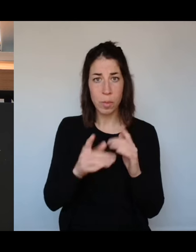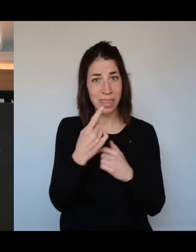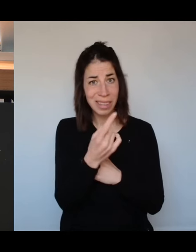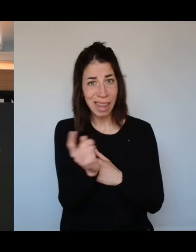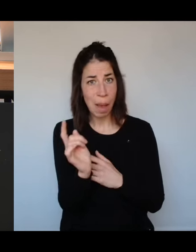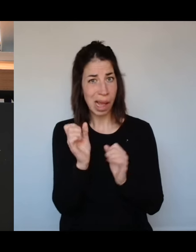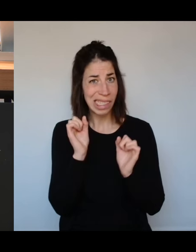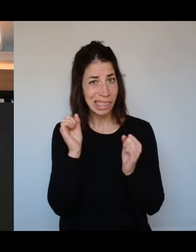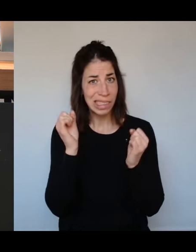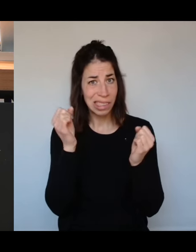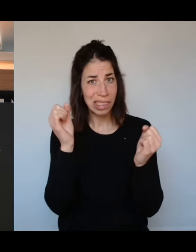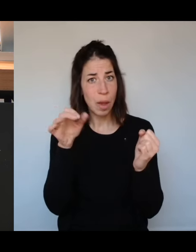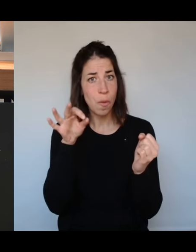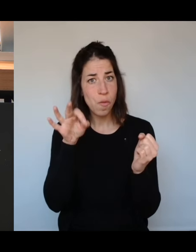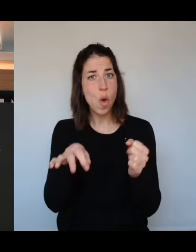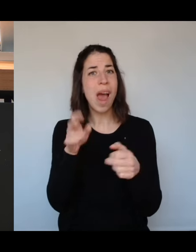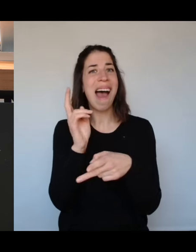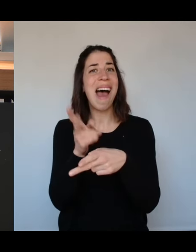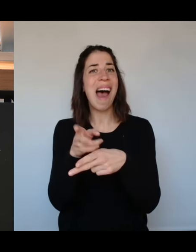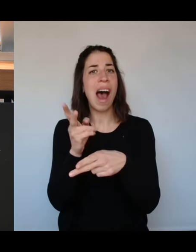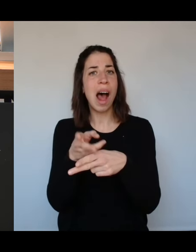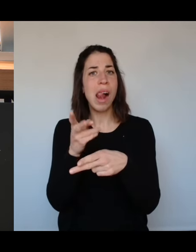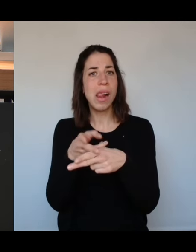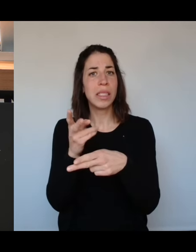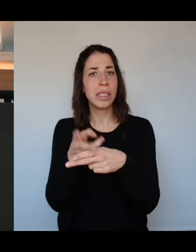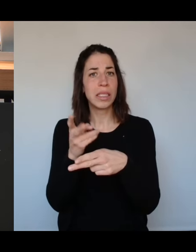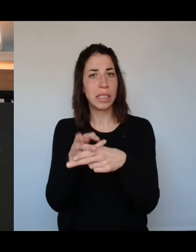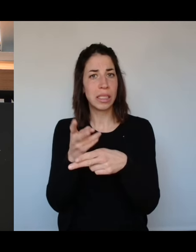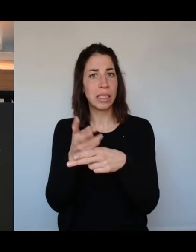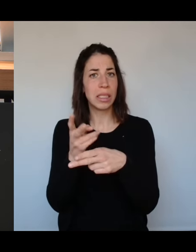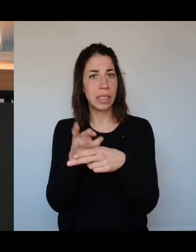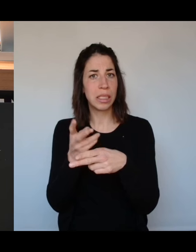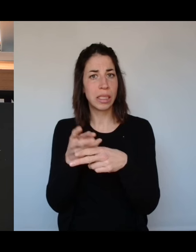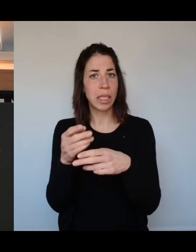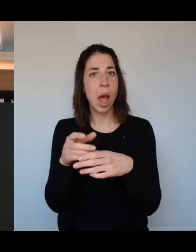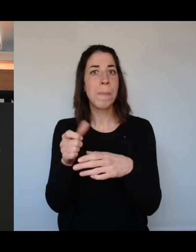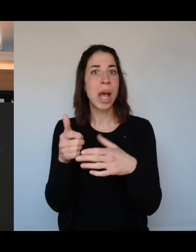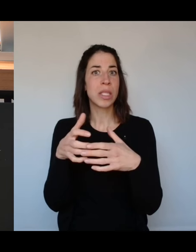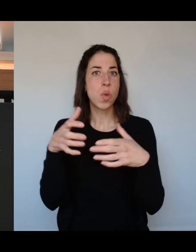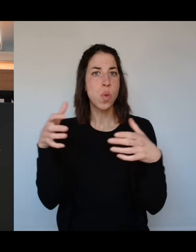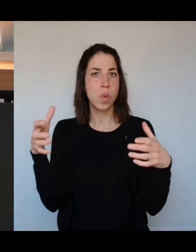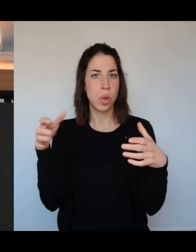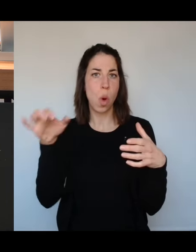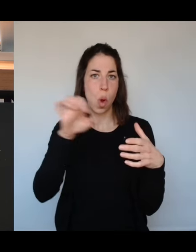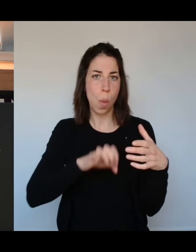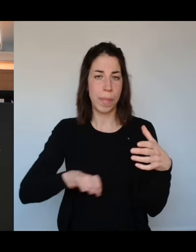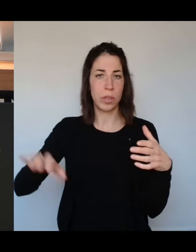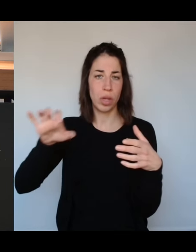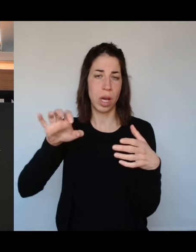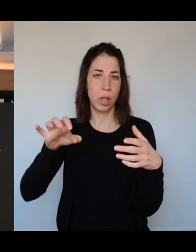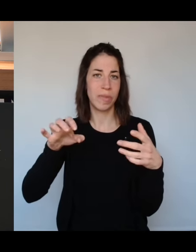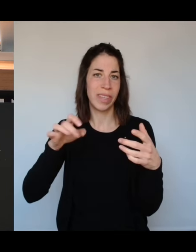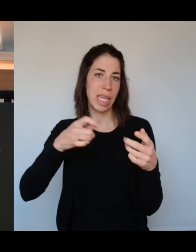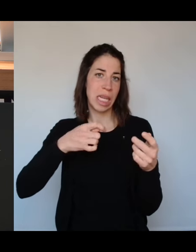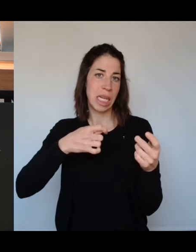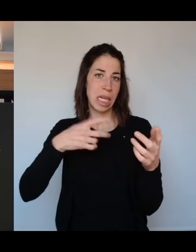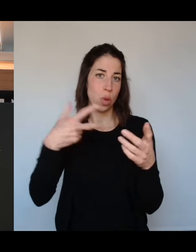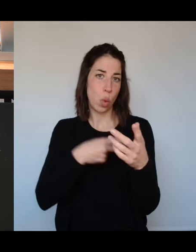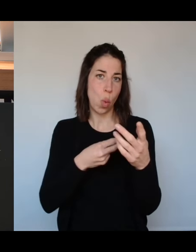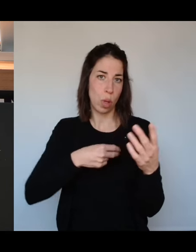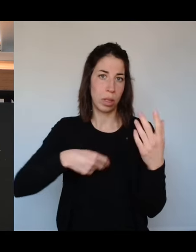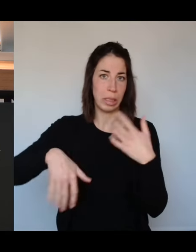eines der größten europäischen Drogenumschlagplätze streiten. Sehr geehrte Kolleginnen und Kollegen von Grünen und